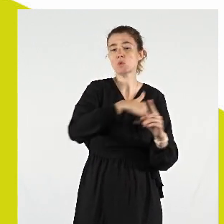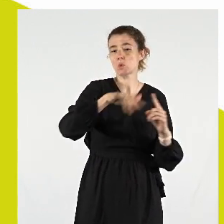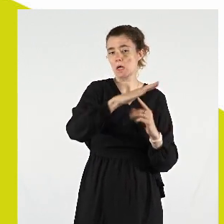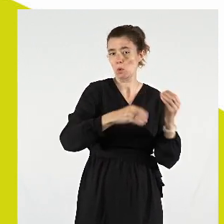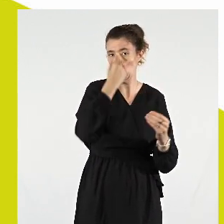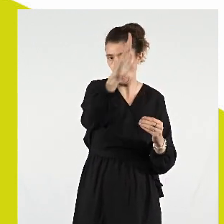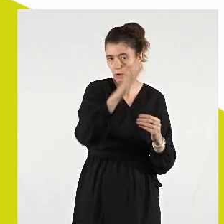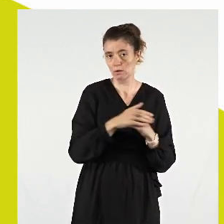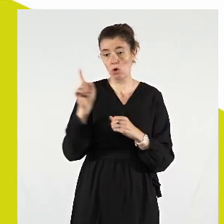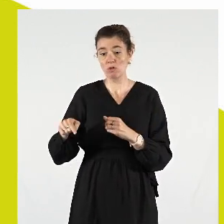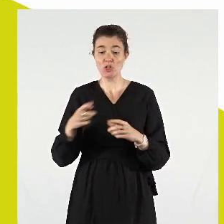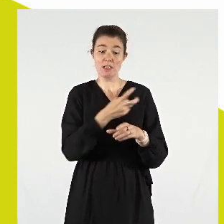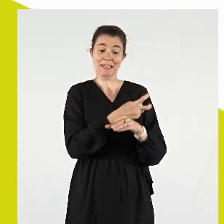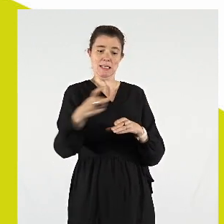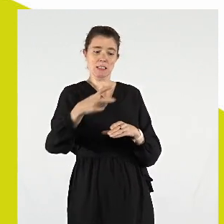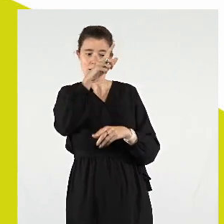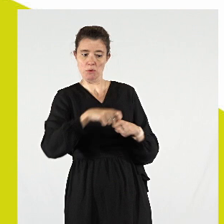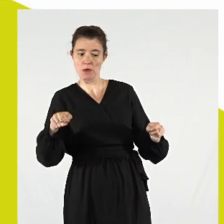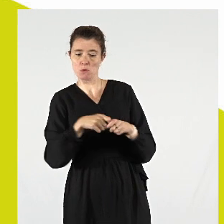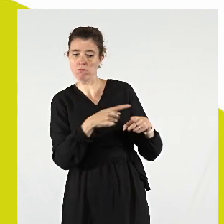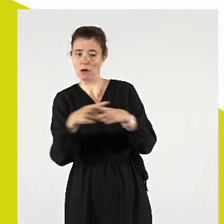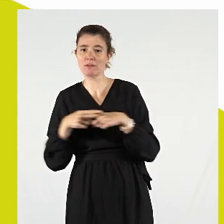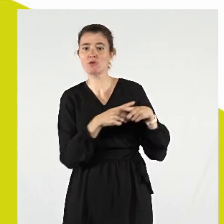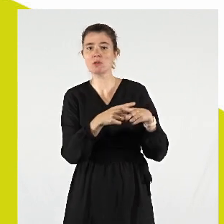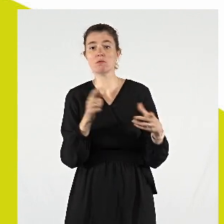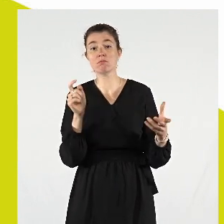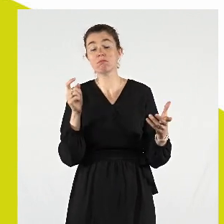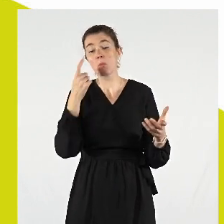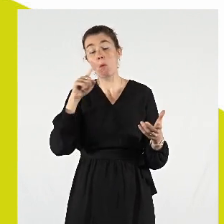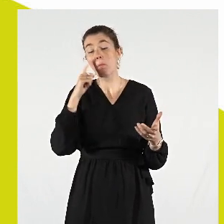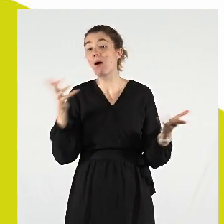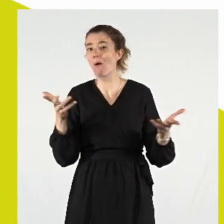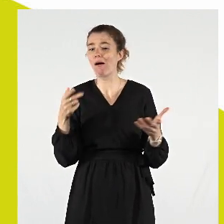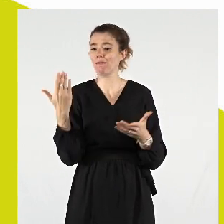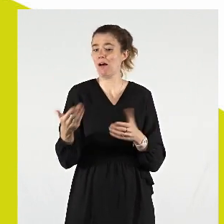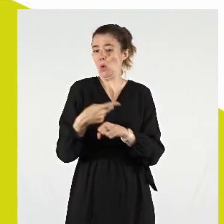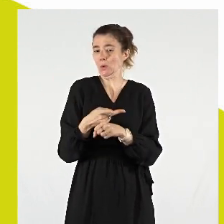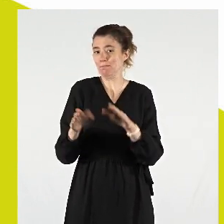partagée d'évaluation des risques. Il faut constater qu'aujourd'hui, cet outillage de base